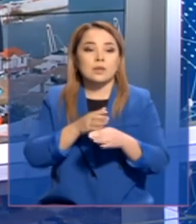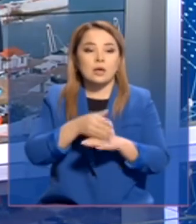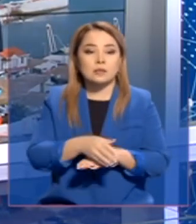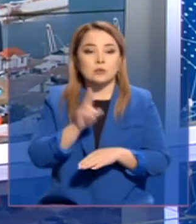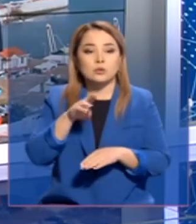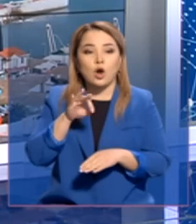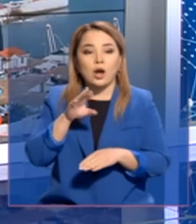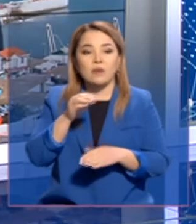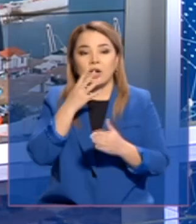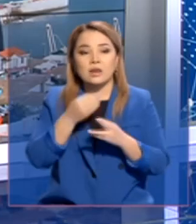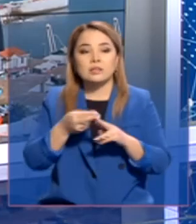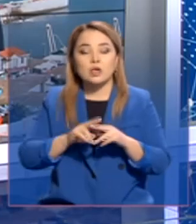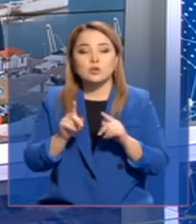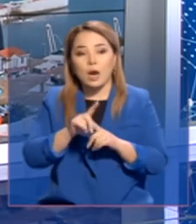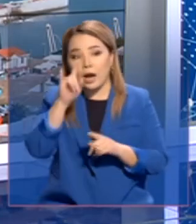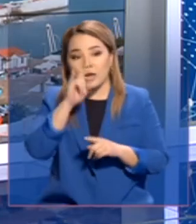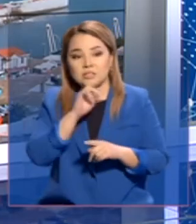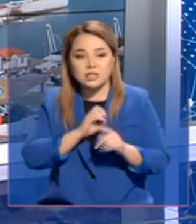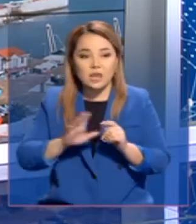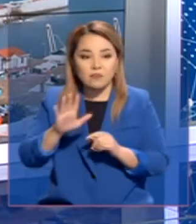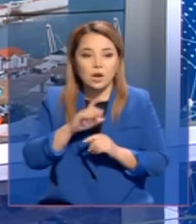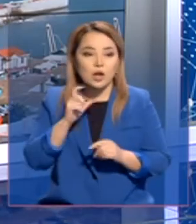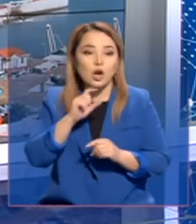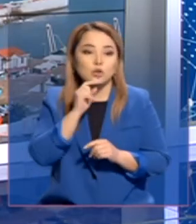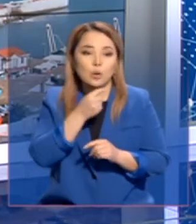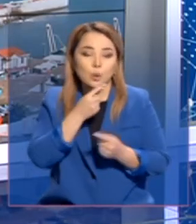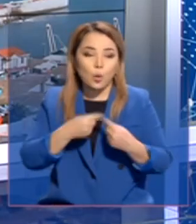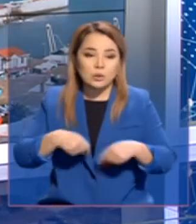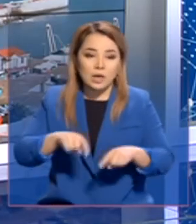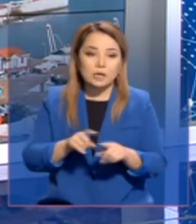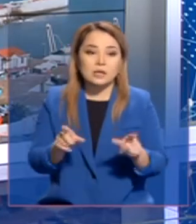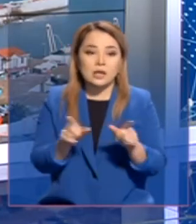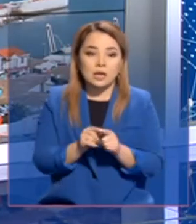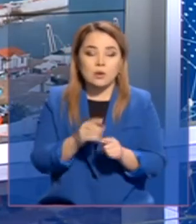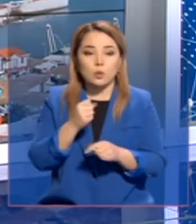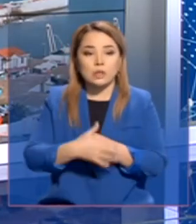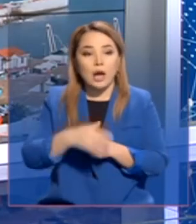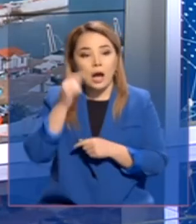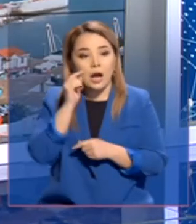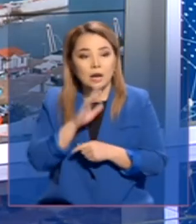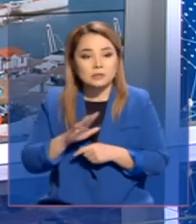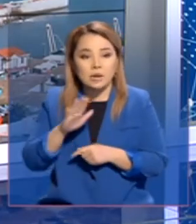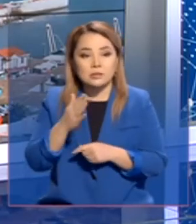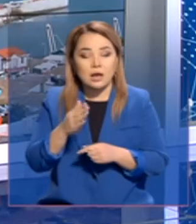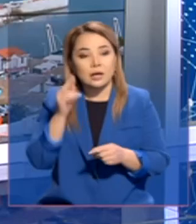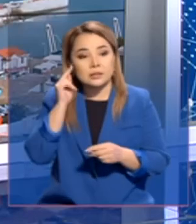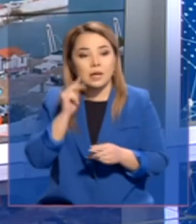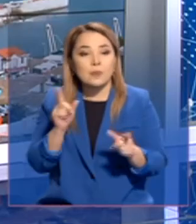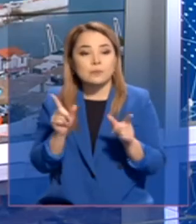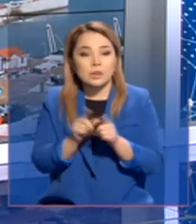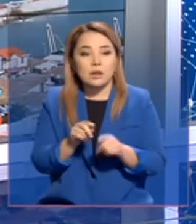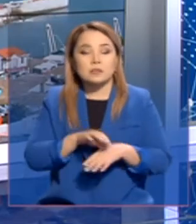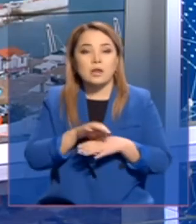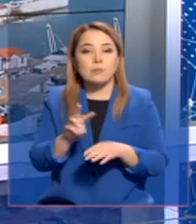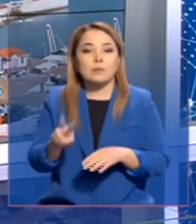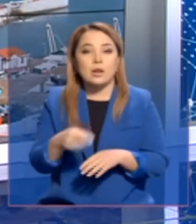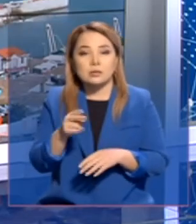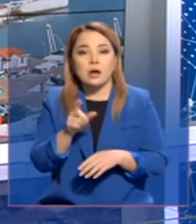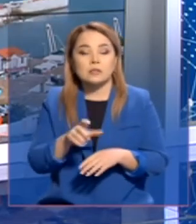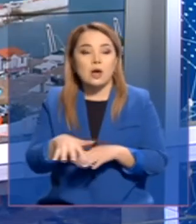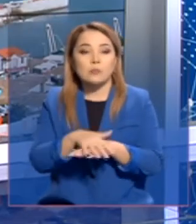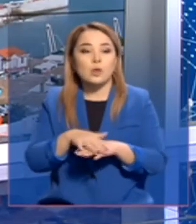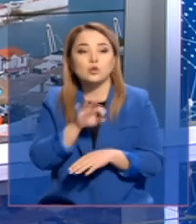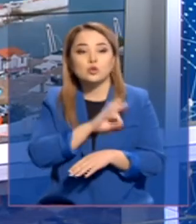Қасым Жомарт Тоқаев Қазақстан Еуразиялық экономикалық одақты, Орталық Азия мен Қытайды қосалғанда миллиардтан астам тұтынушысы